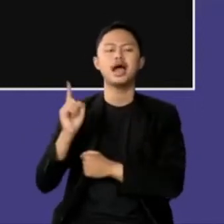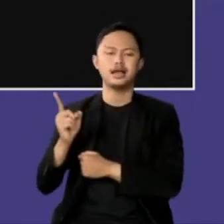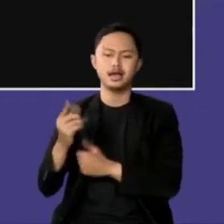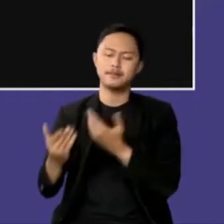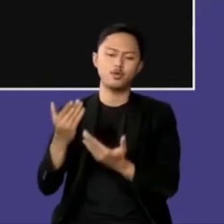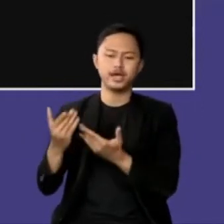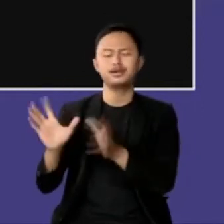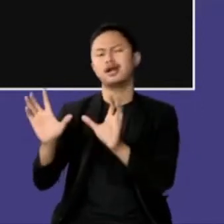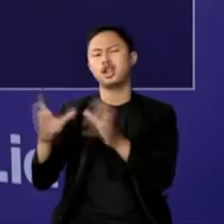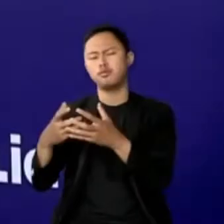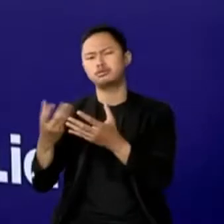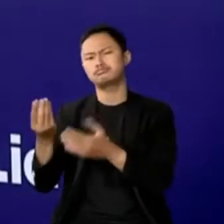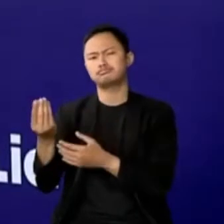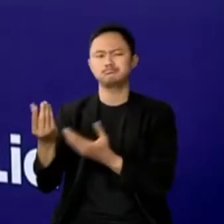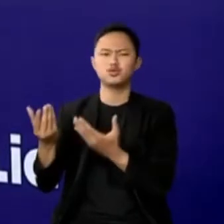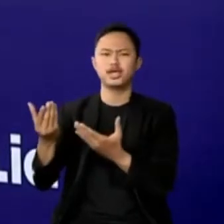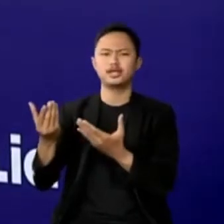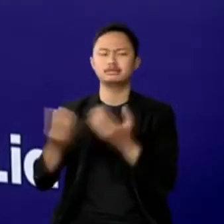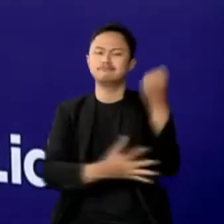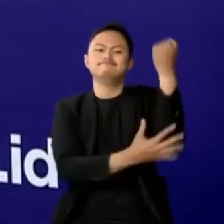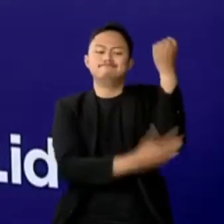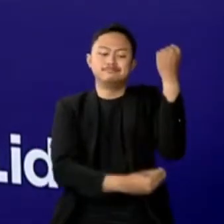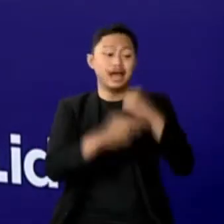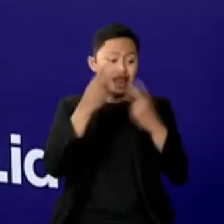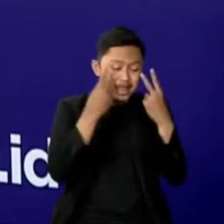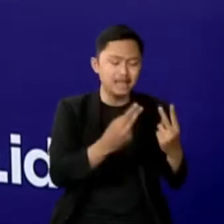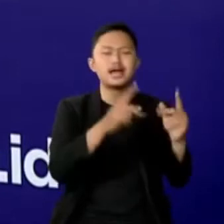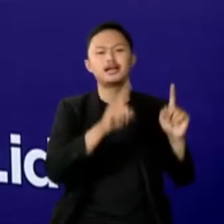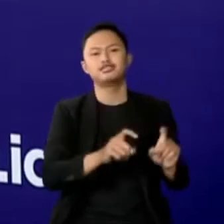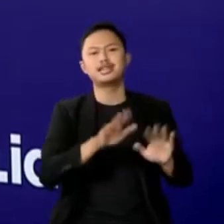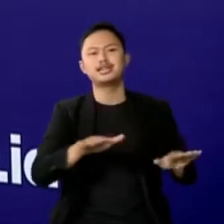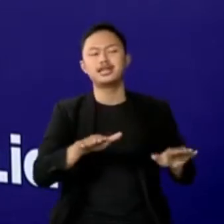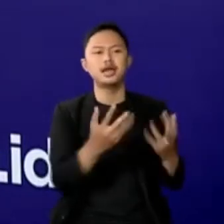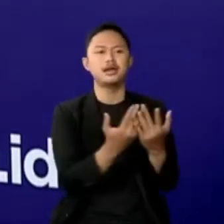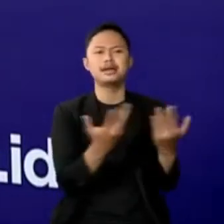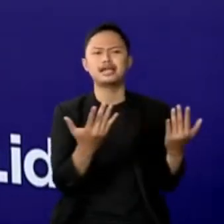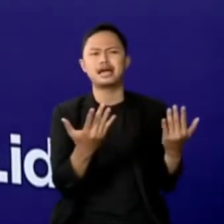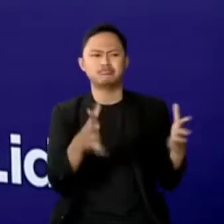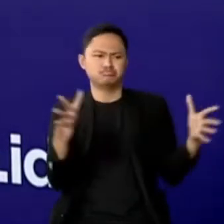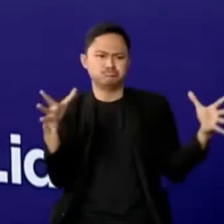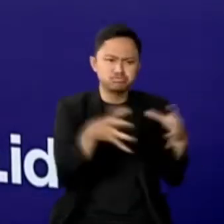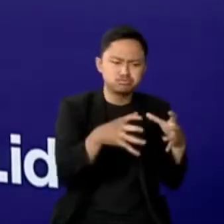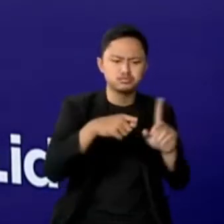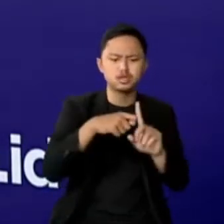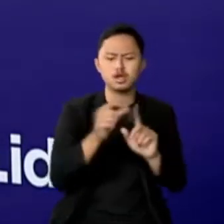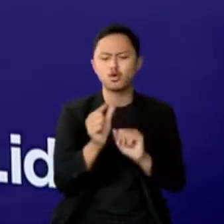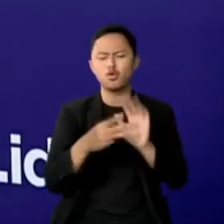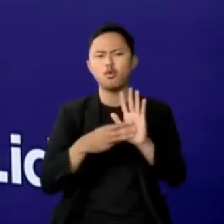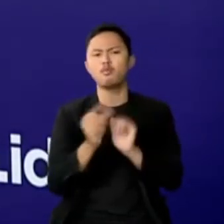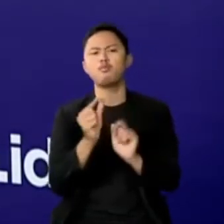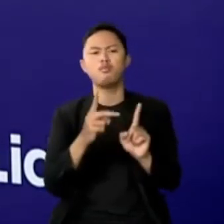memang kelompok lain ini yang memang kelompok yang harus kita perhatikan Oke kelompok masyarakat padat yang kumuh di Jakarta